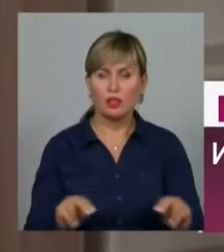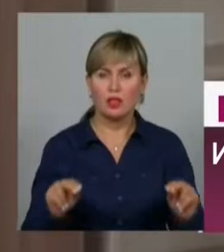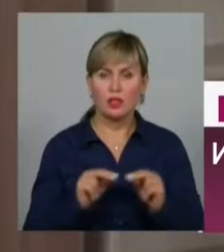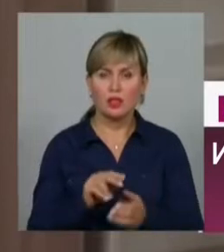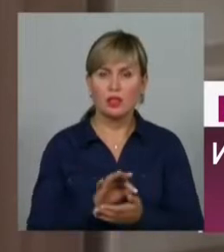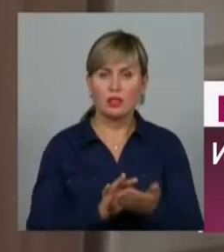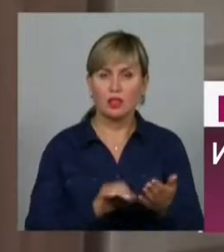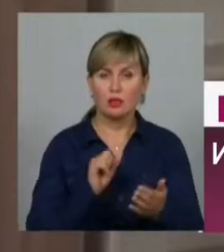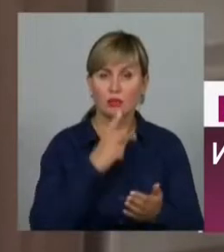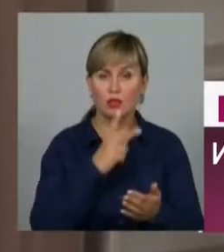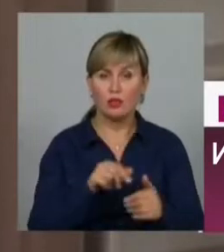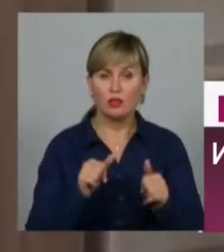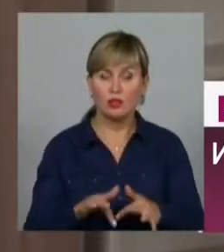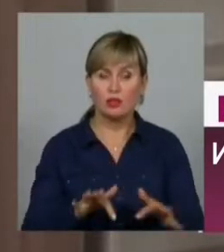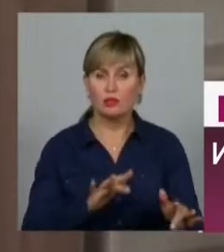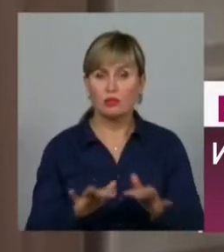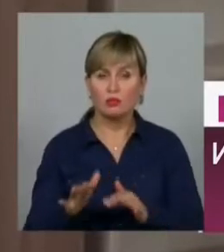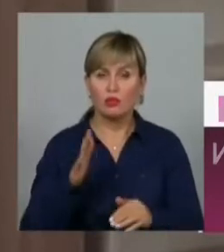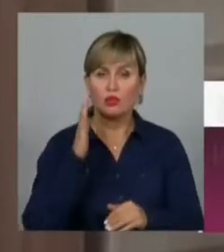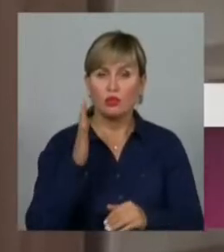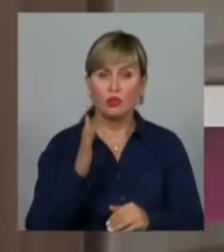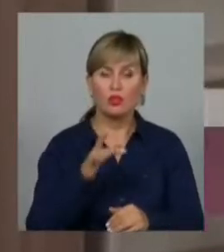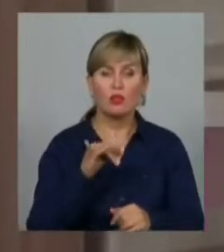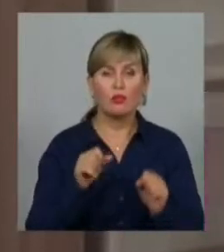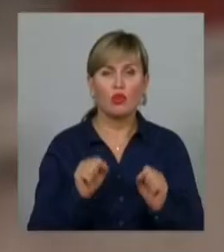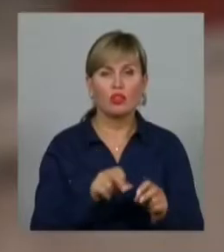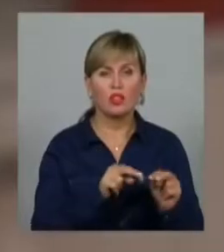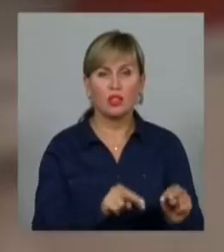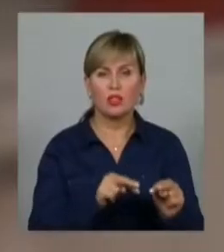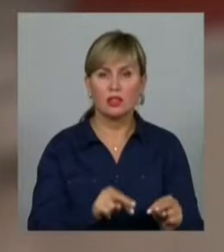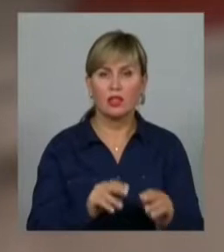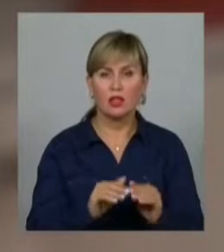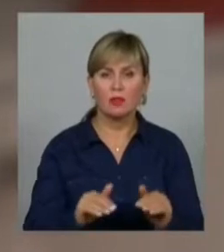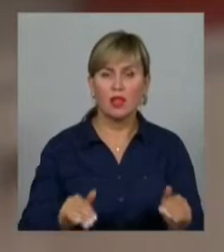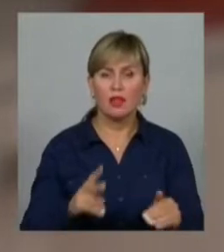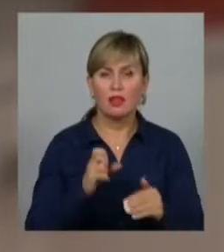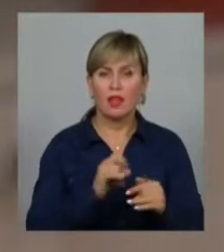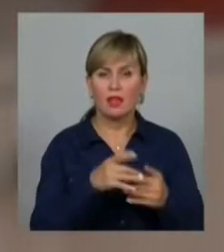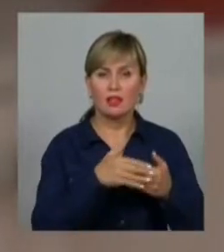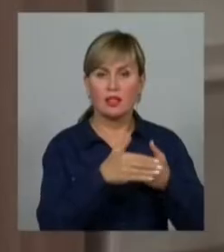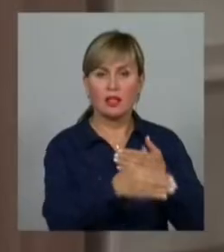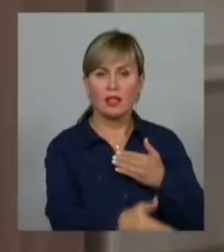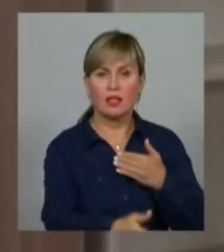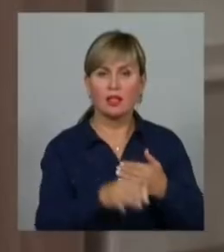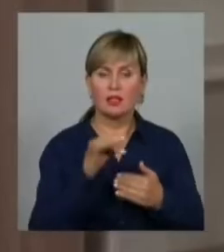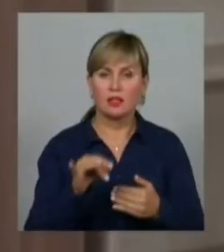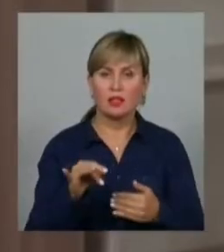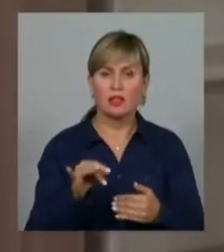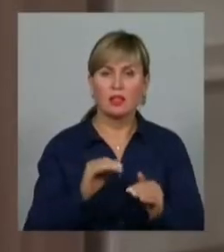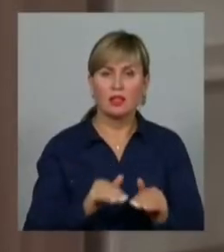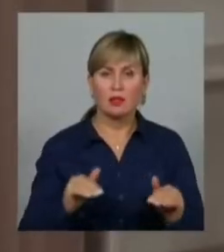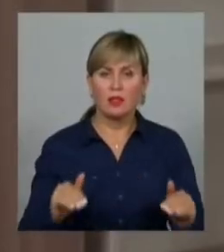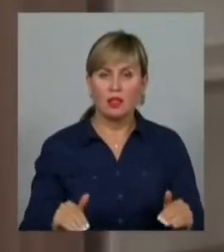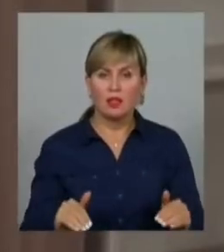может определить тренировочный процесс расписать в будущем может контролировать ребят на расстоянии то есть мы говорили ребятам